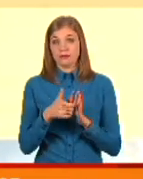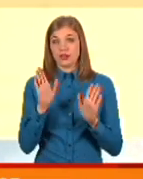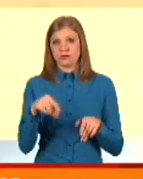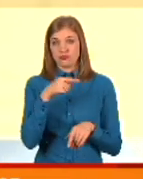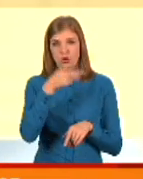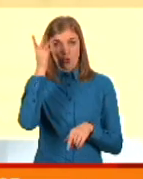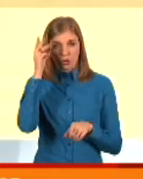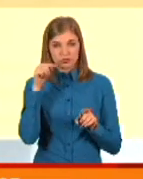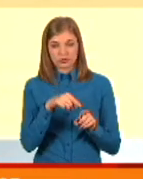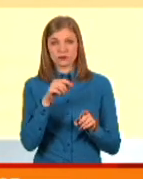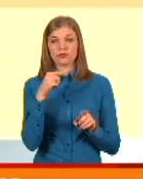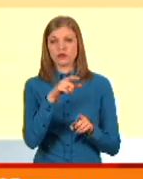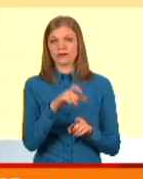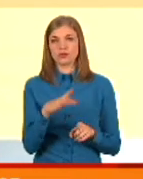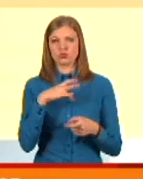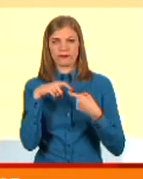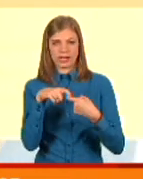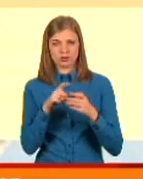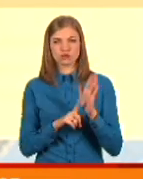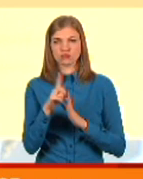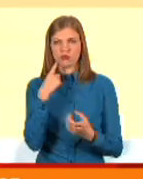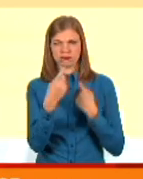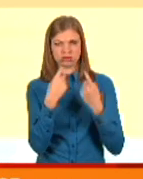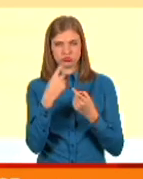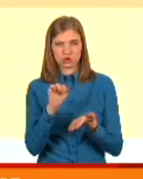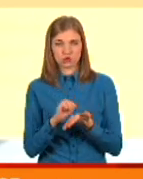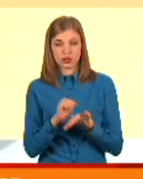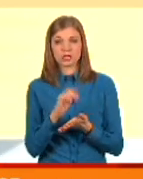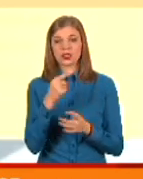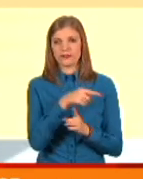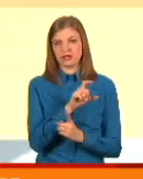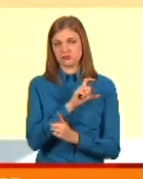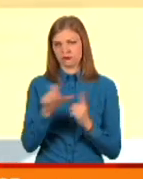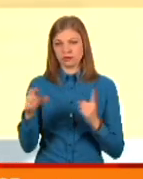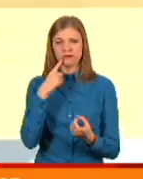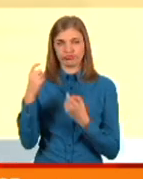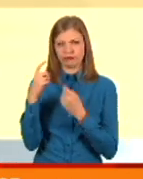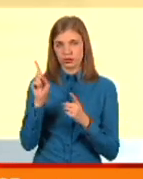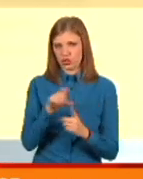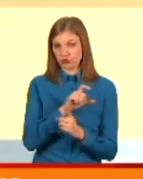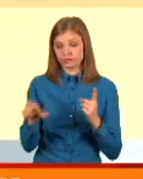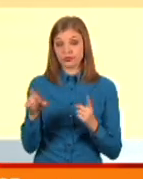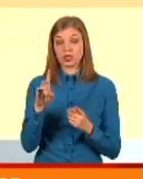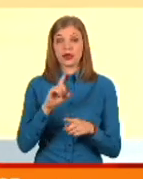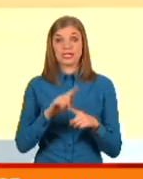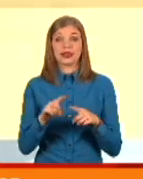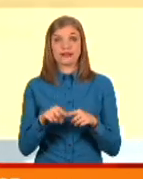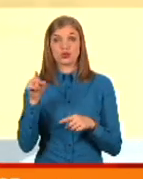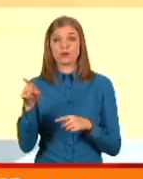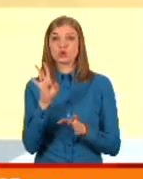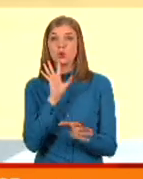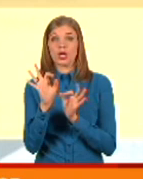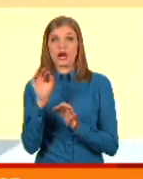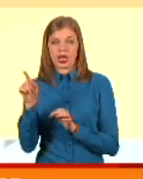саудівському консульстві, Аль-Кахтані був на зв'язку і почав ображати журналіста, на що той відповів образами у відповідь. Невдовзі радник